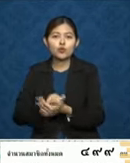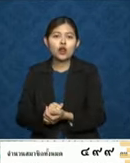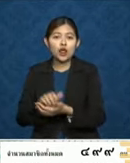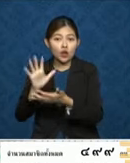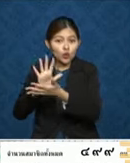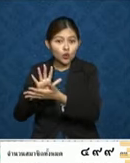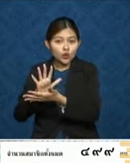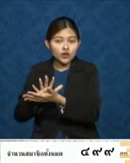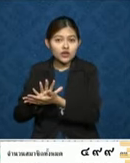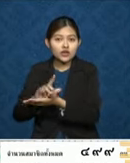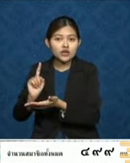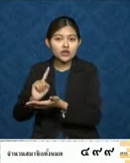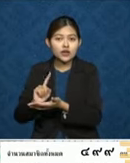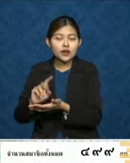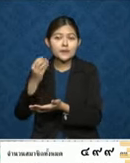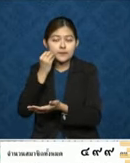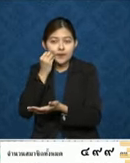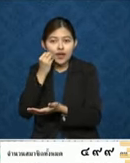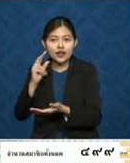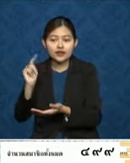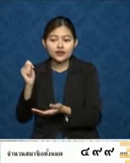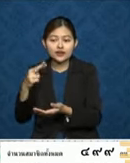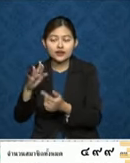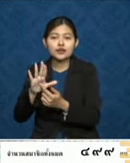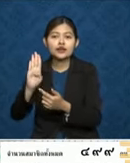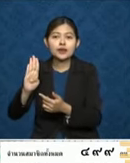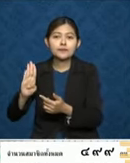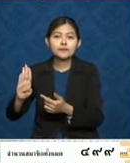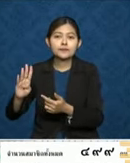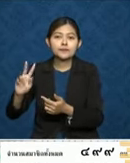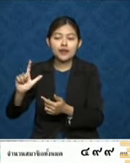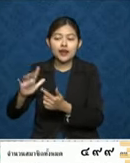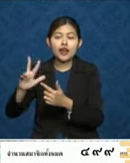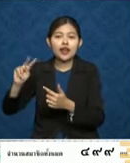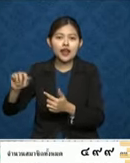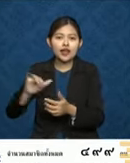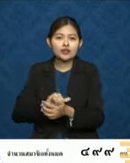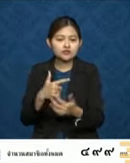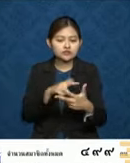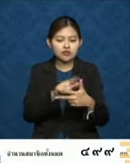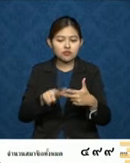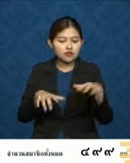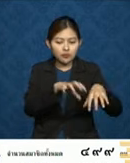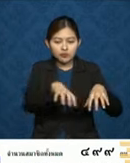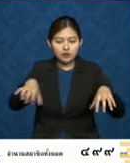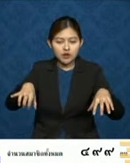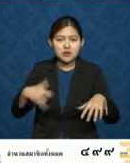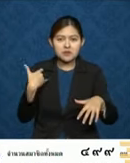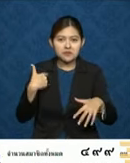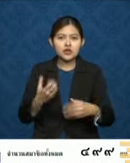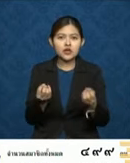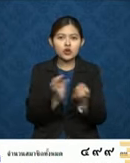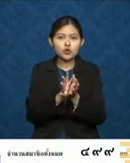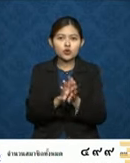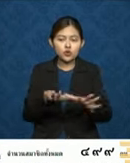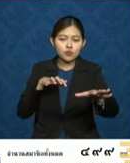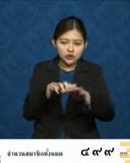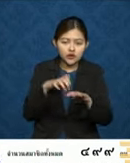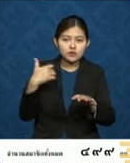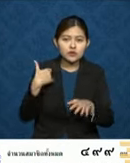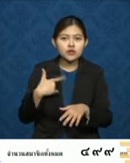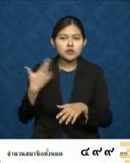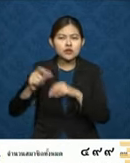และโรงเรียนบ้านทับรานอำเภอนาดีซึ่งทั้ง 3โรงเรียนนี้เคยเกิดอุบัติเหตุใหญ่เมื่อประมาณ 4-5ปีที่แล้วคุณ